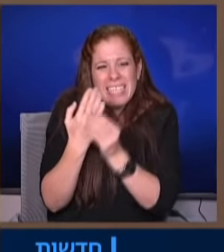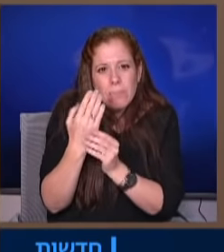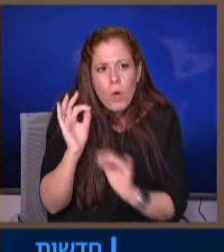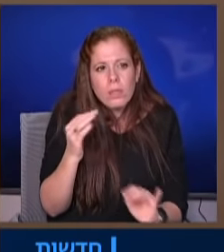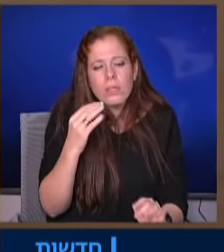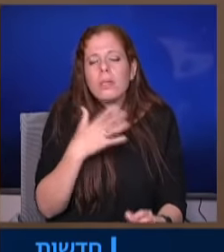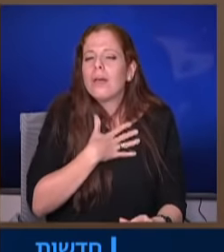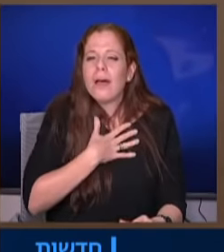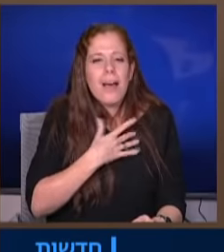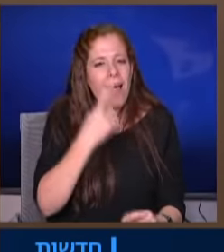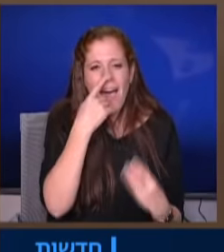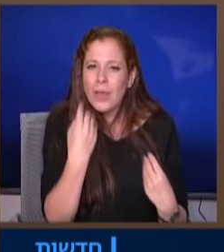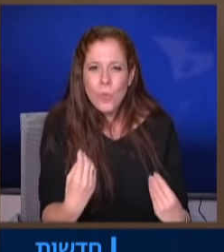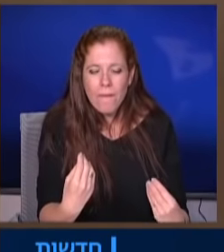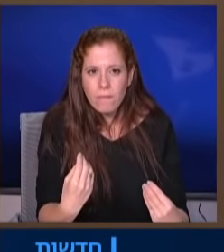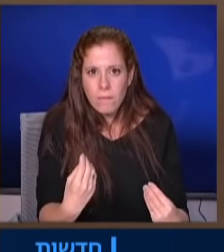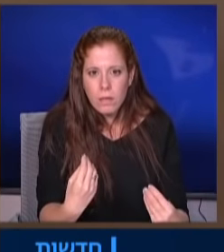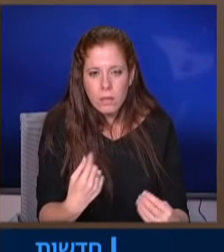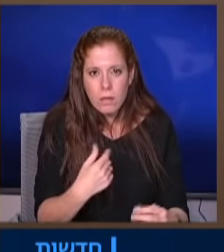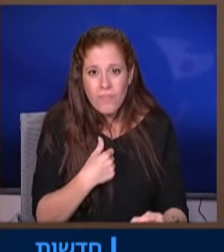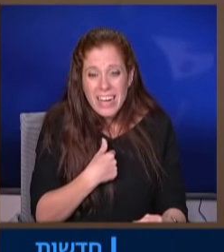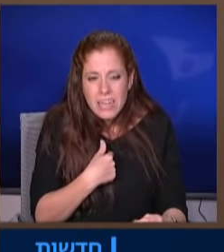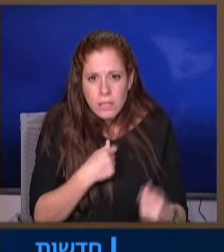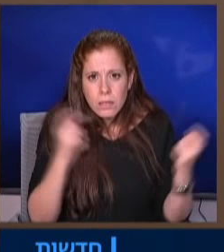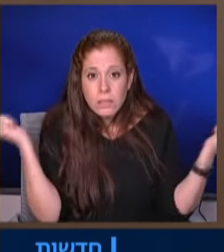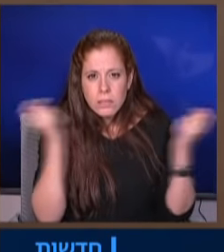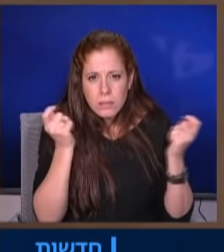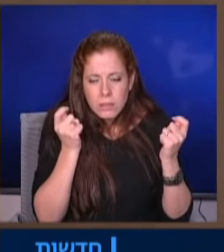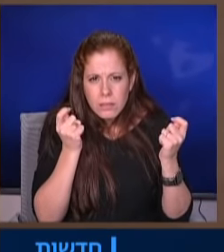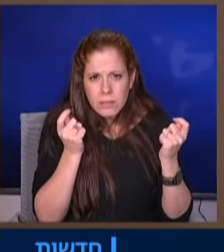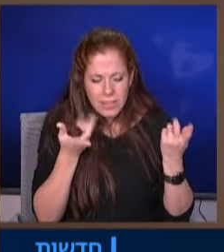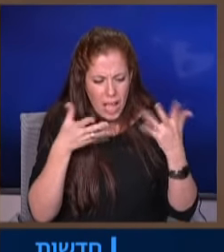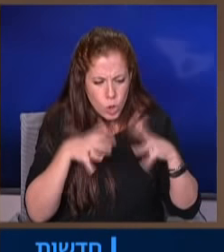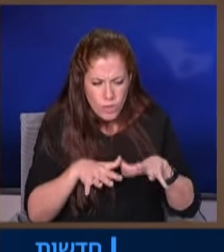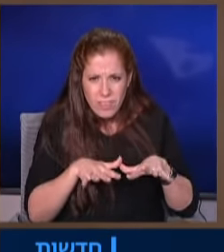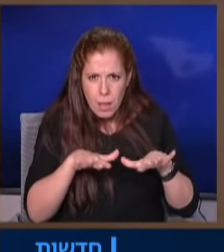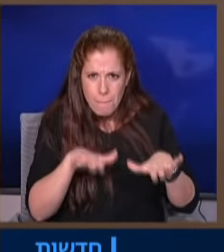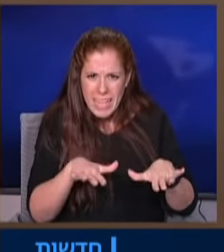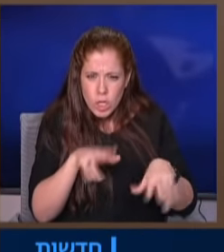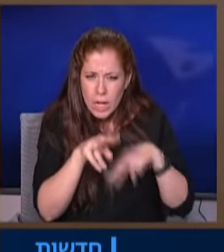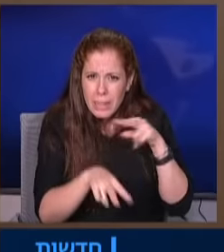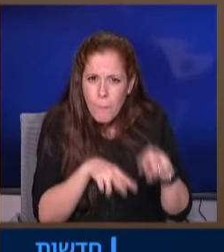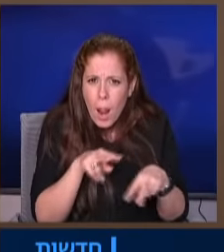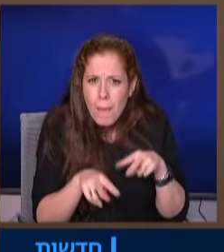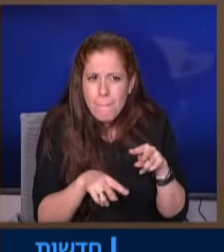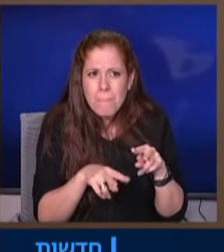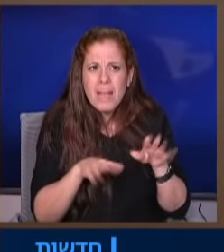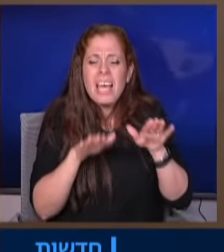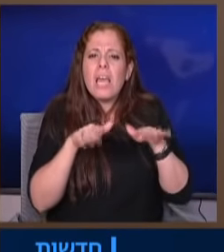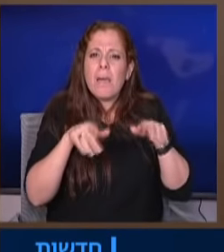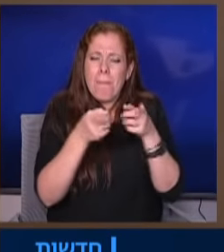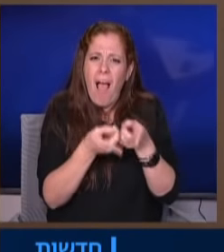איזה ריח טוב. ואני הייתי בשוק, כי אני יושבת בכיסא של טיפולים, עם הרגליים